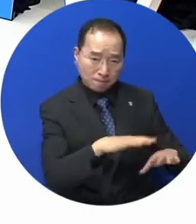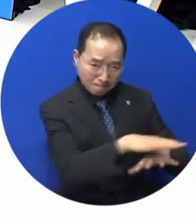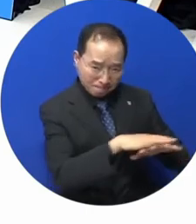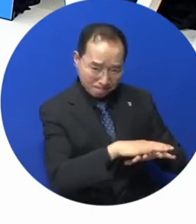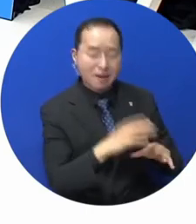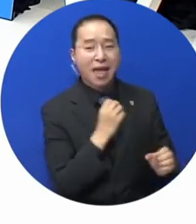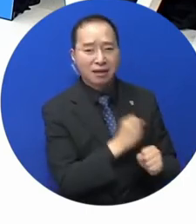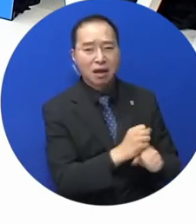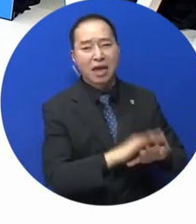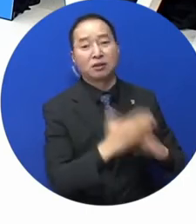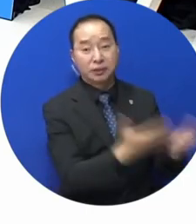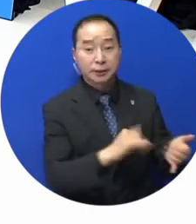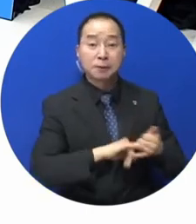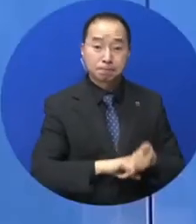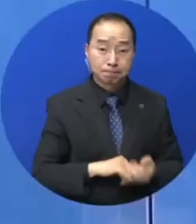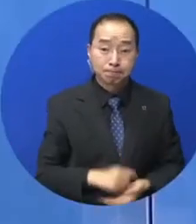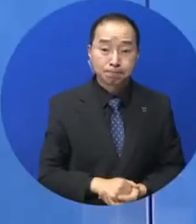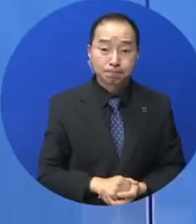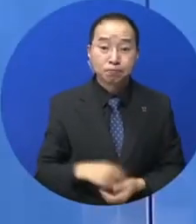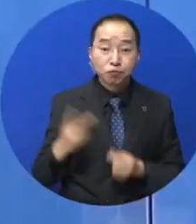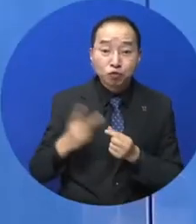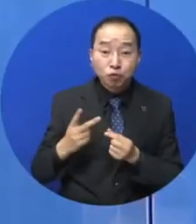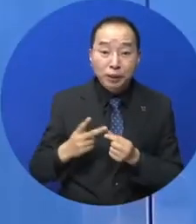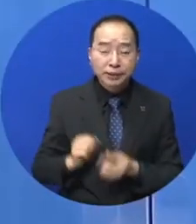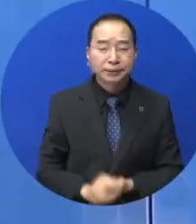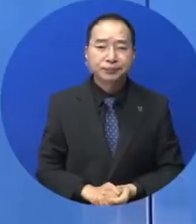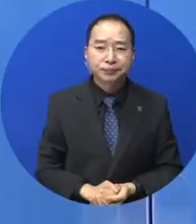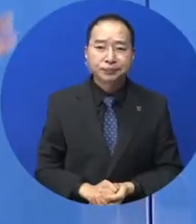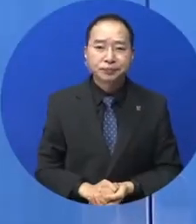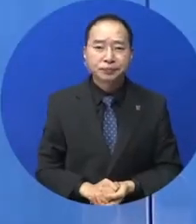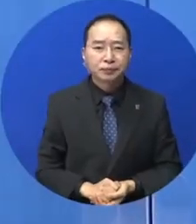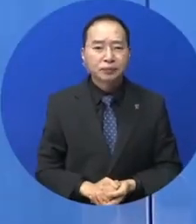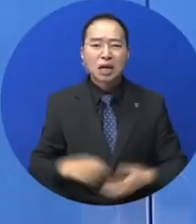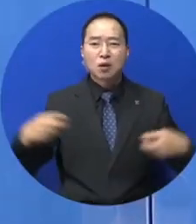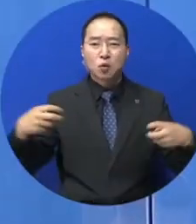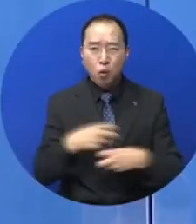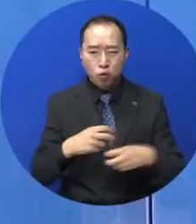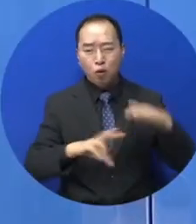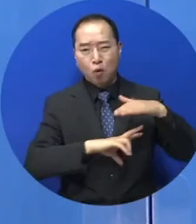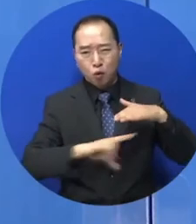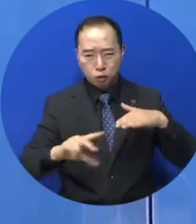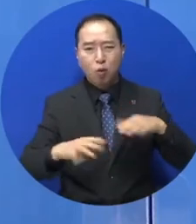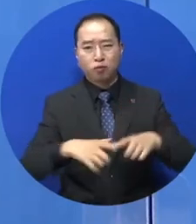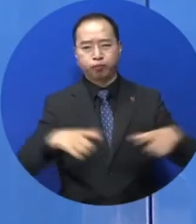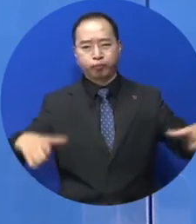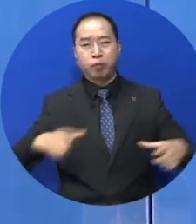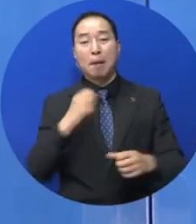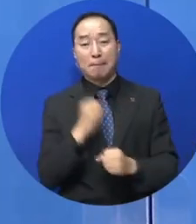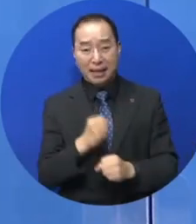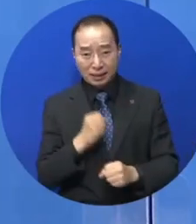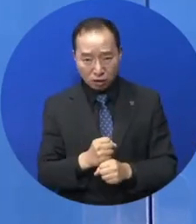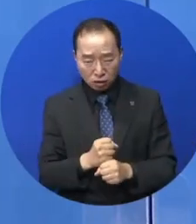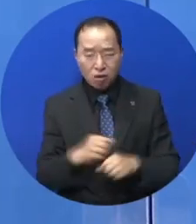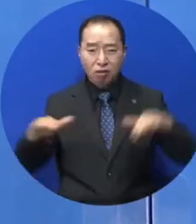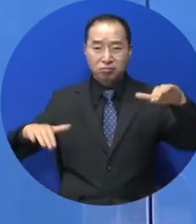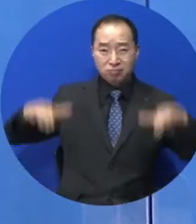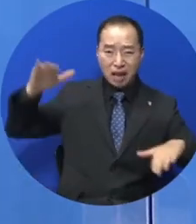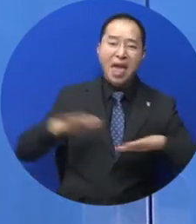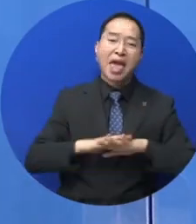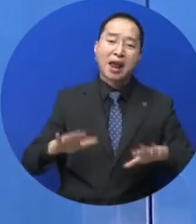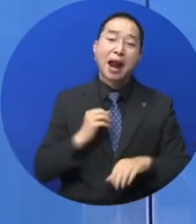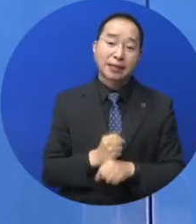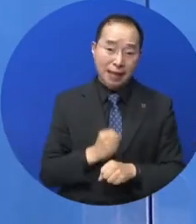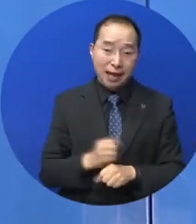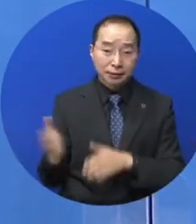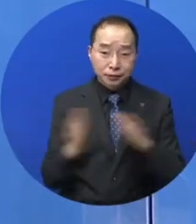마음을 갖고 있고요. 두 번째는 이것은 이제 대중교통을 활성화해서 이제 말하자면 이 교통난을 해결하는